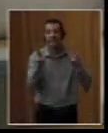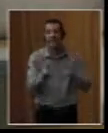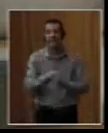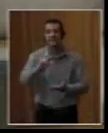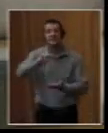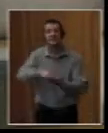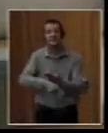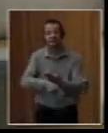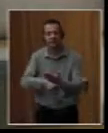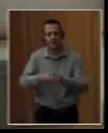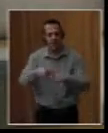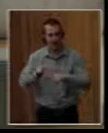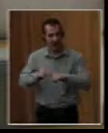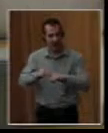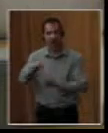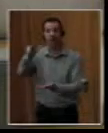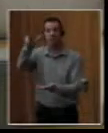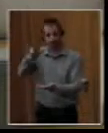αλλά και